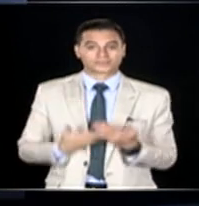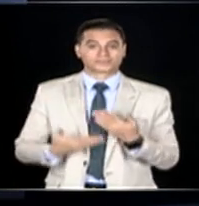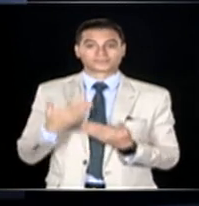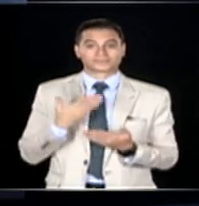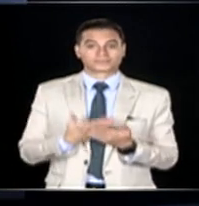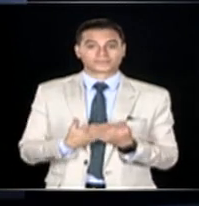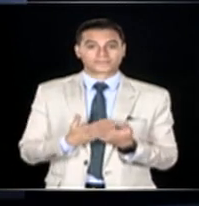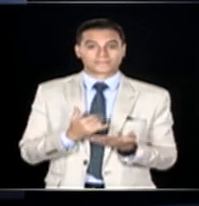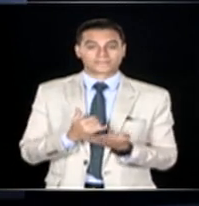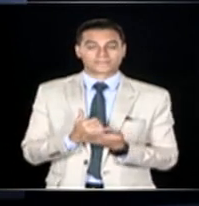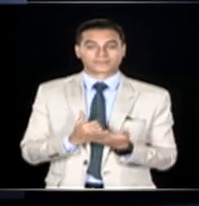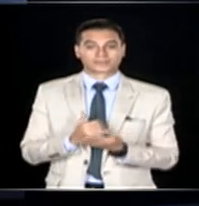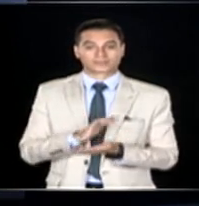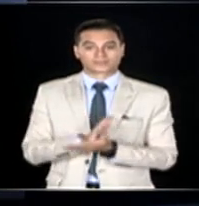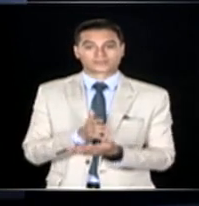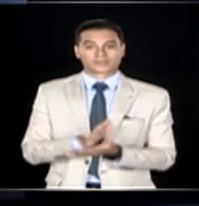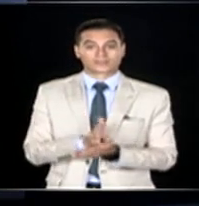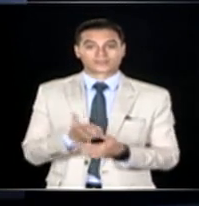جوري المحلة،